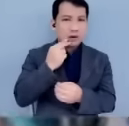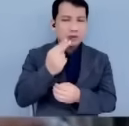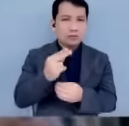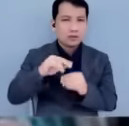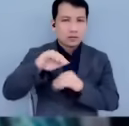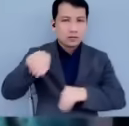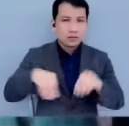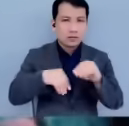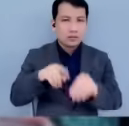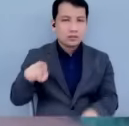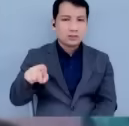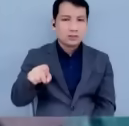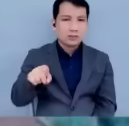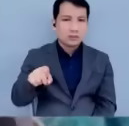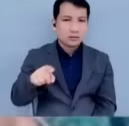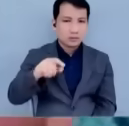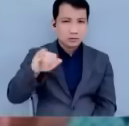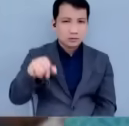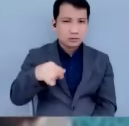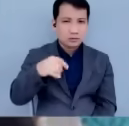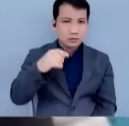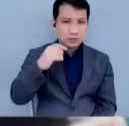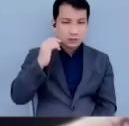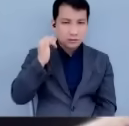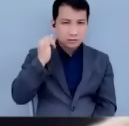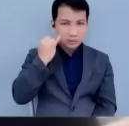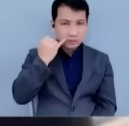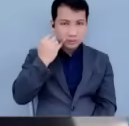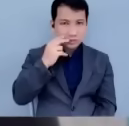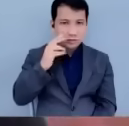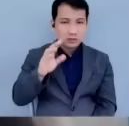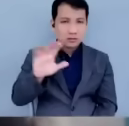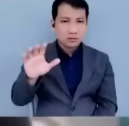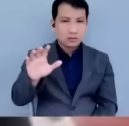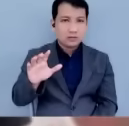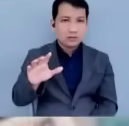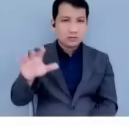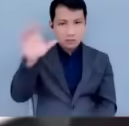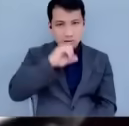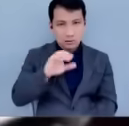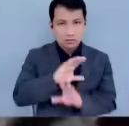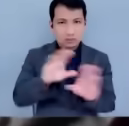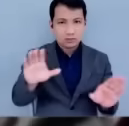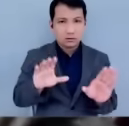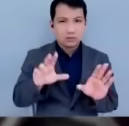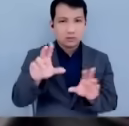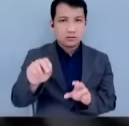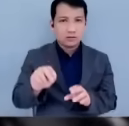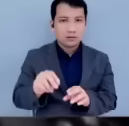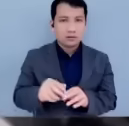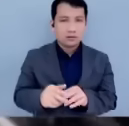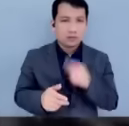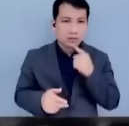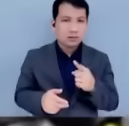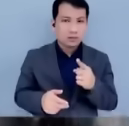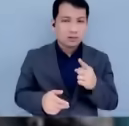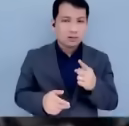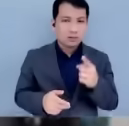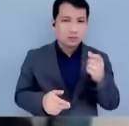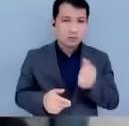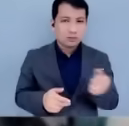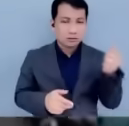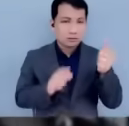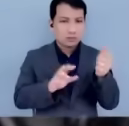kanya si senator jingoy Estrada all speculation There's no truth to it even if you're Senior senator already